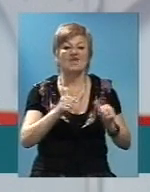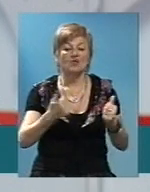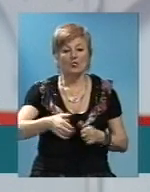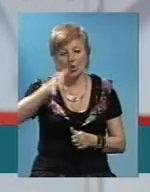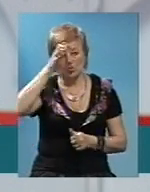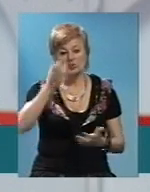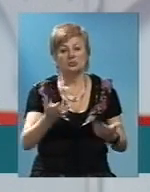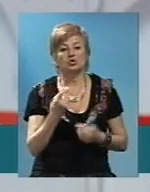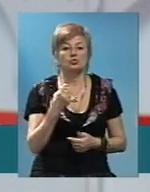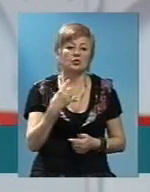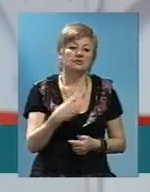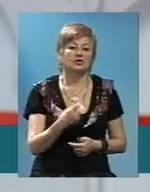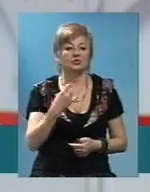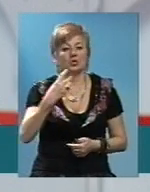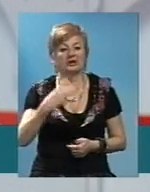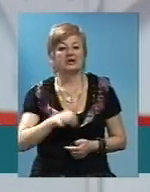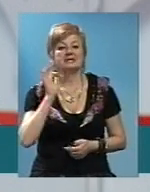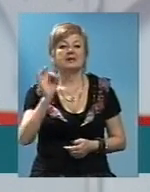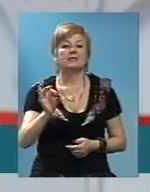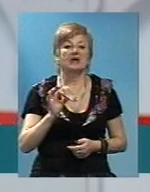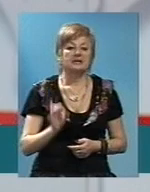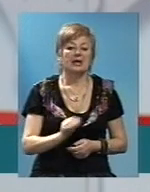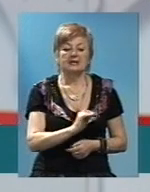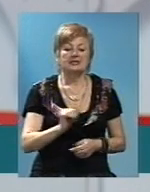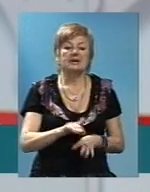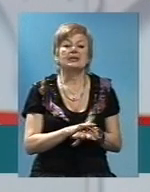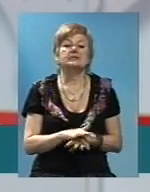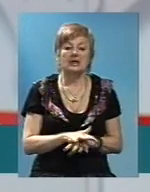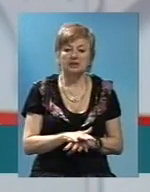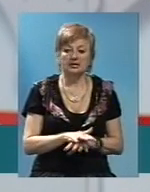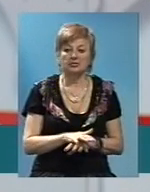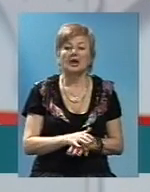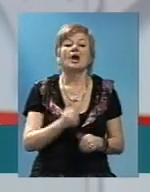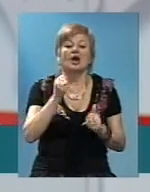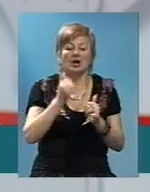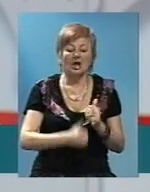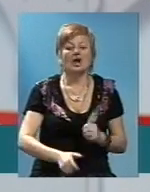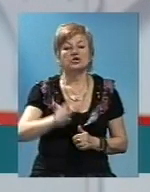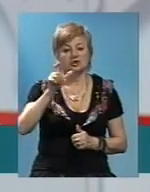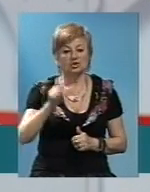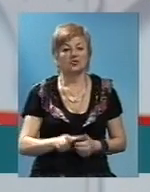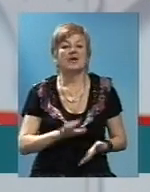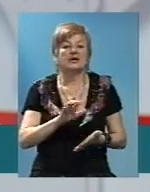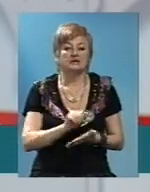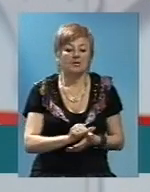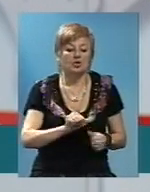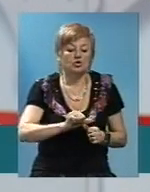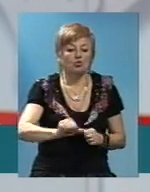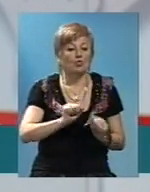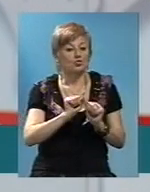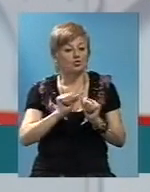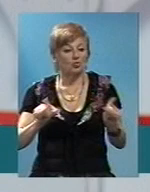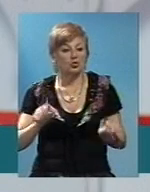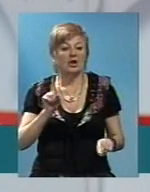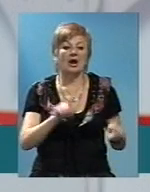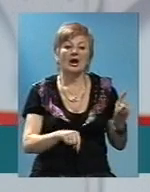там 120-130% дитячого населення. Тобто кожна дитина обов'язково чимось займається, окрім школи, і, а деякі там